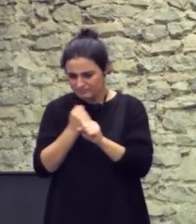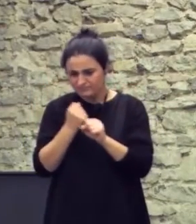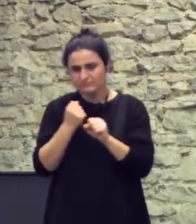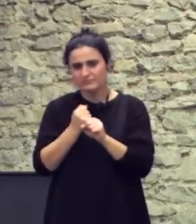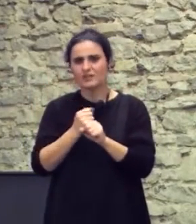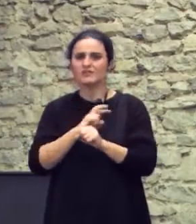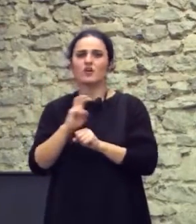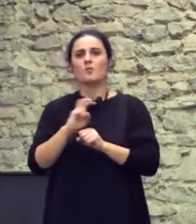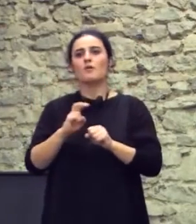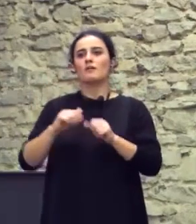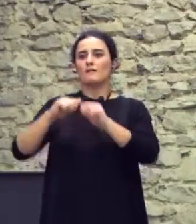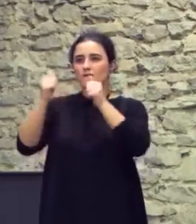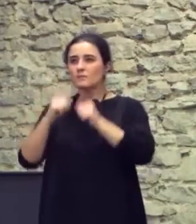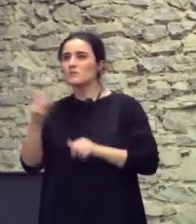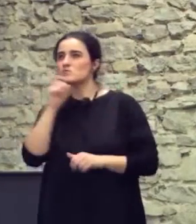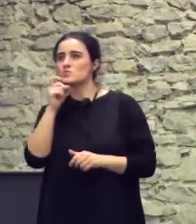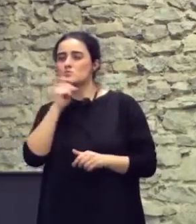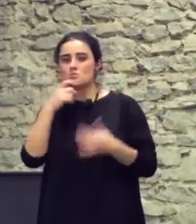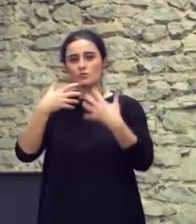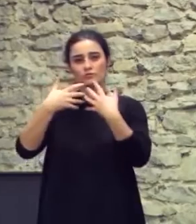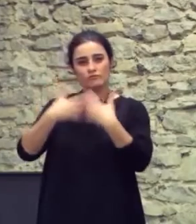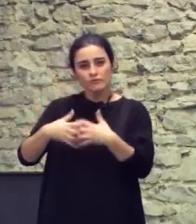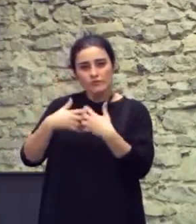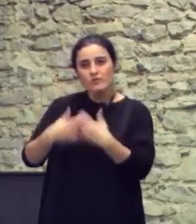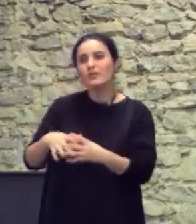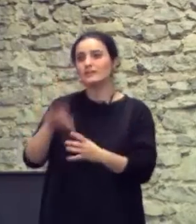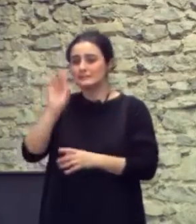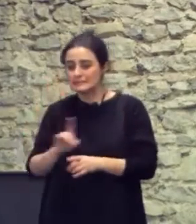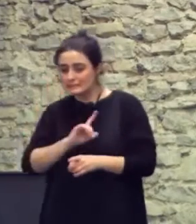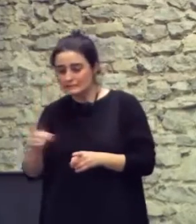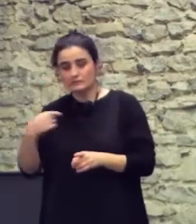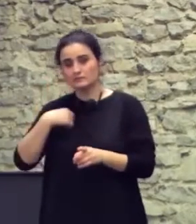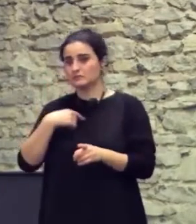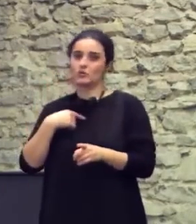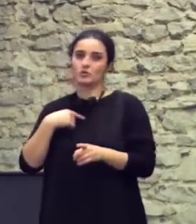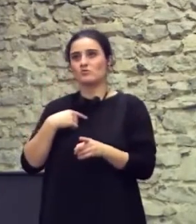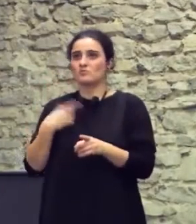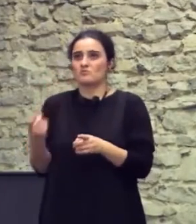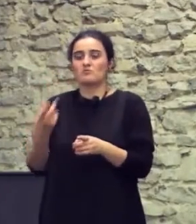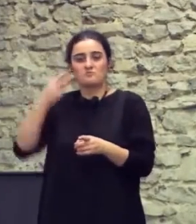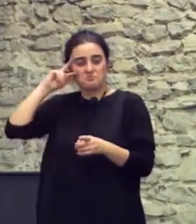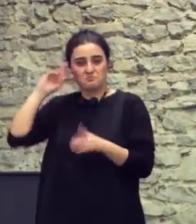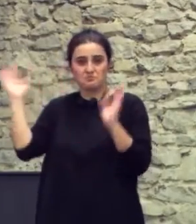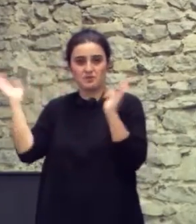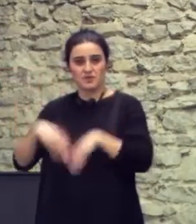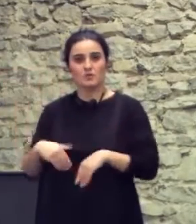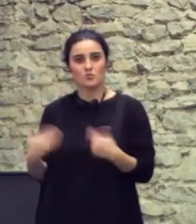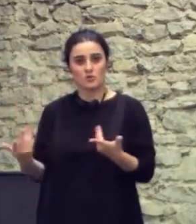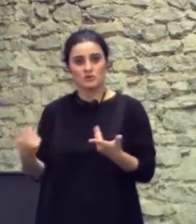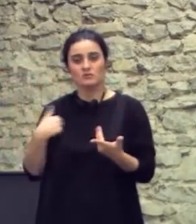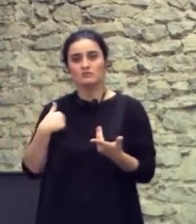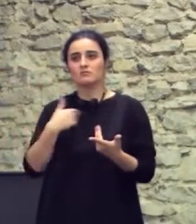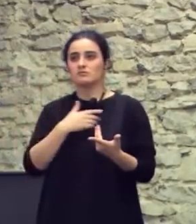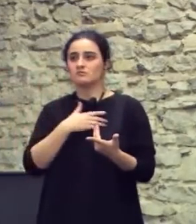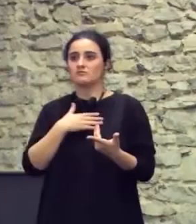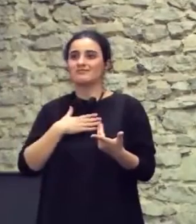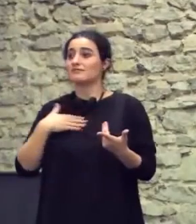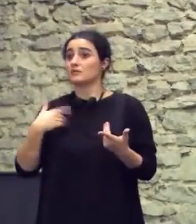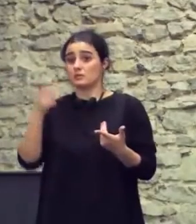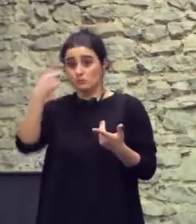diren formulak, zerk funtzionatzen duen horren beste eta zerk ez, horretan ez dauka dalako horren besteko esperientziarik, ez? Orduan, zuen